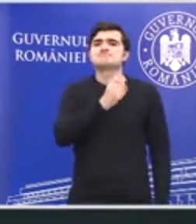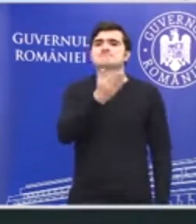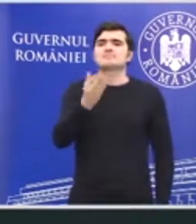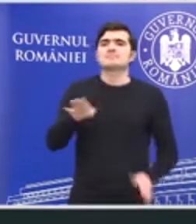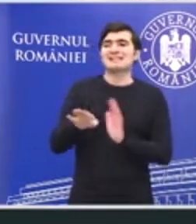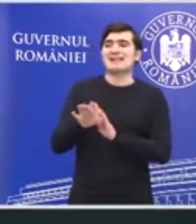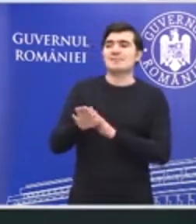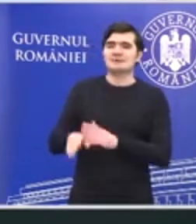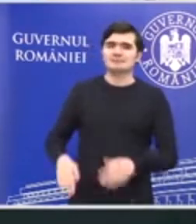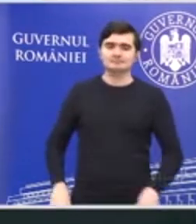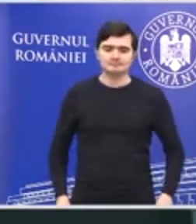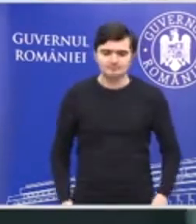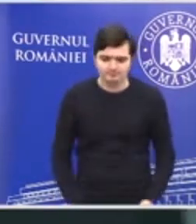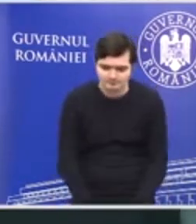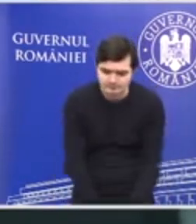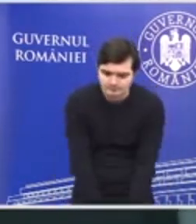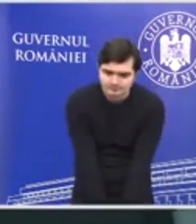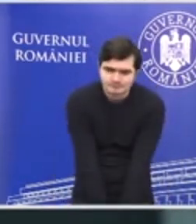vă rog.